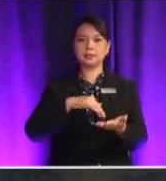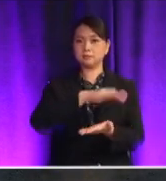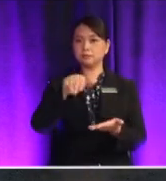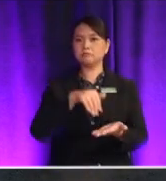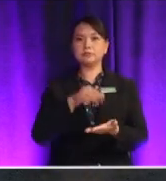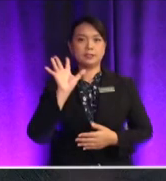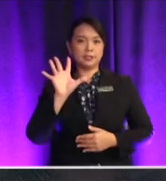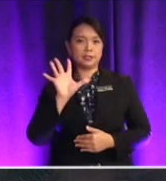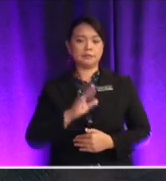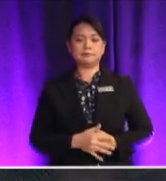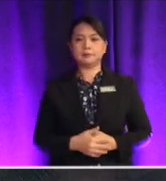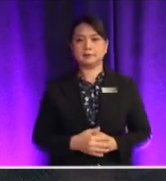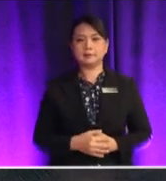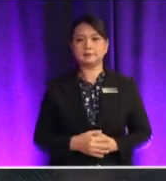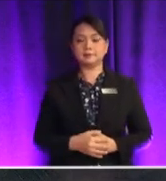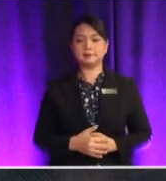1, 2, 3, 4, 5.